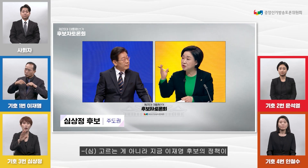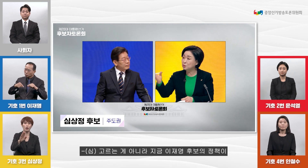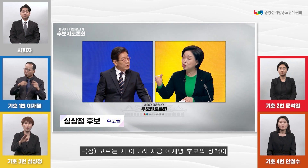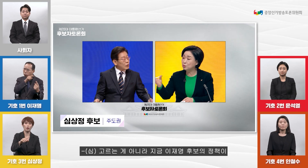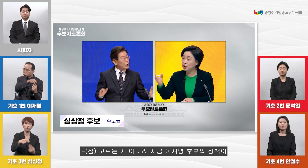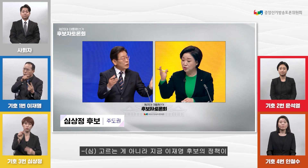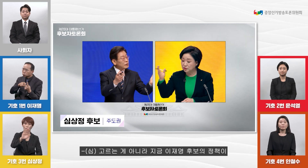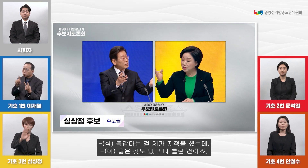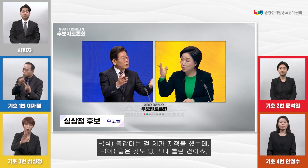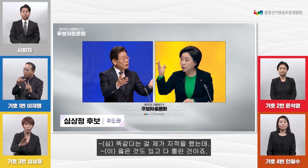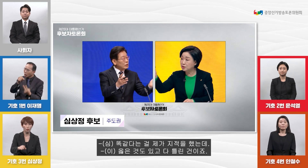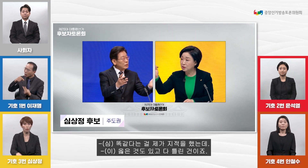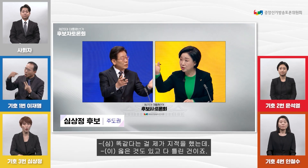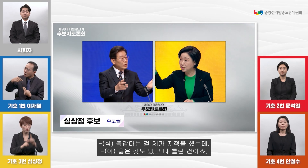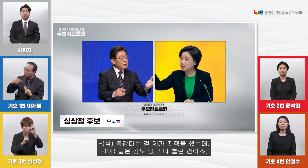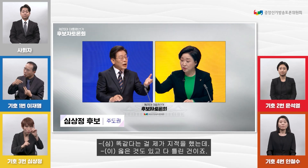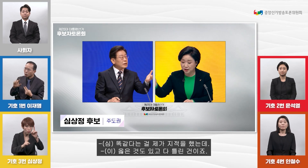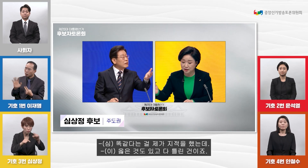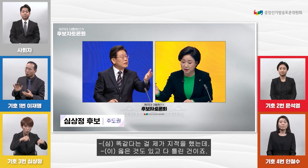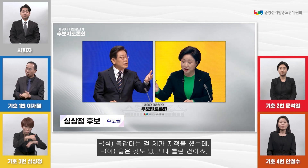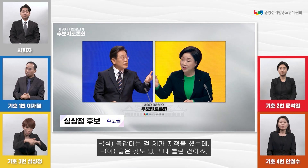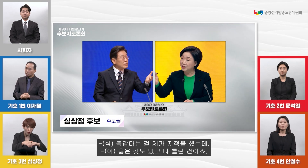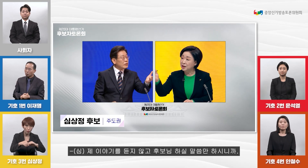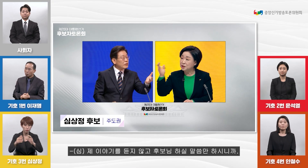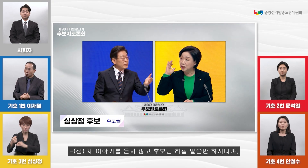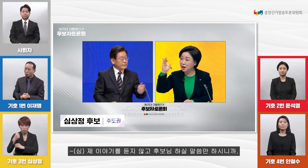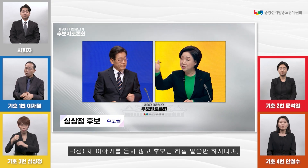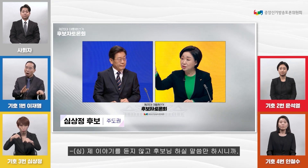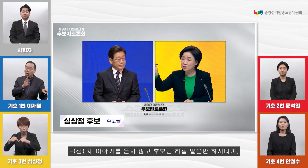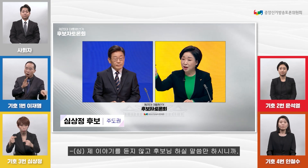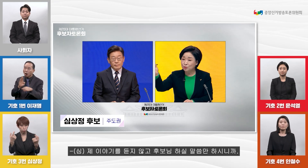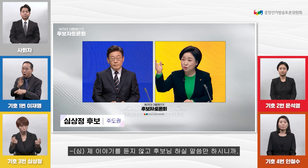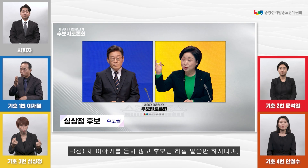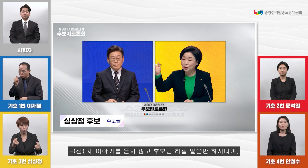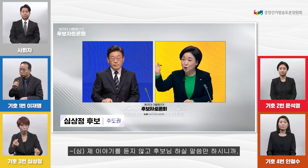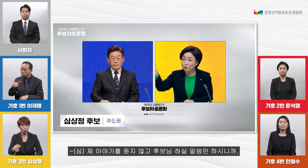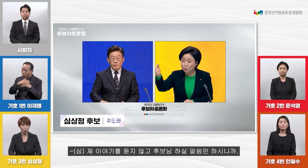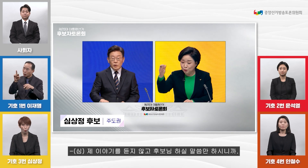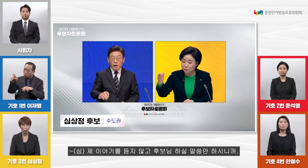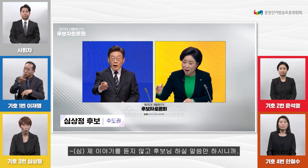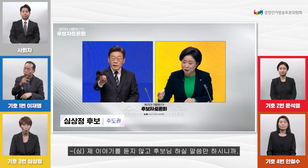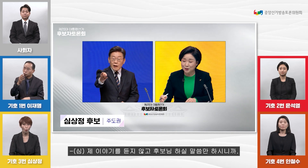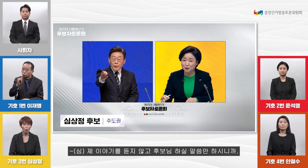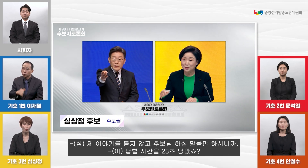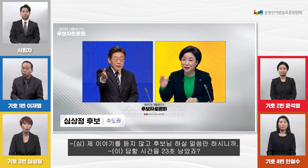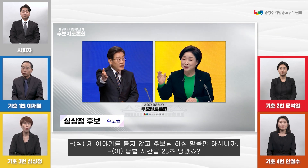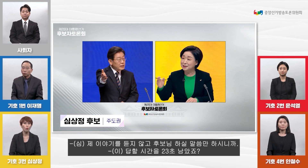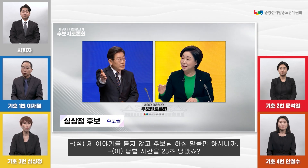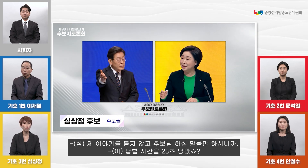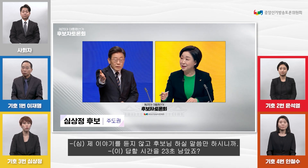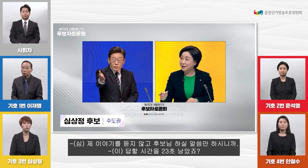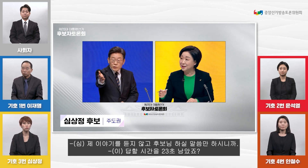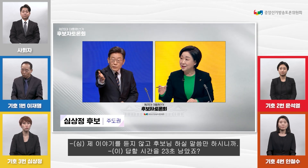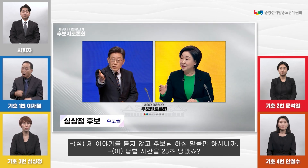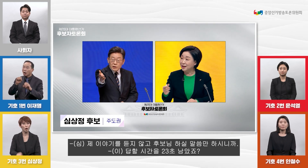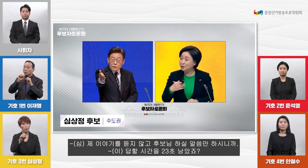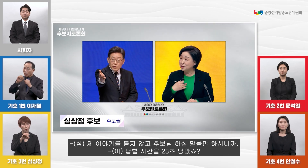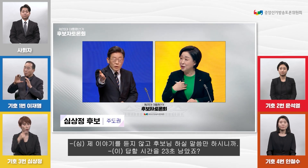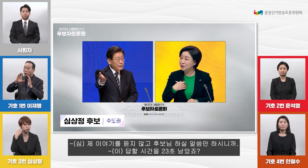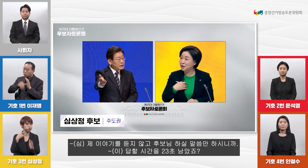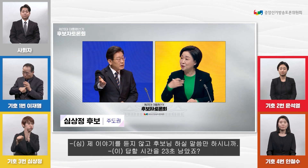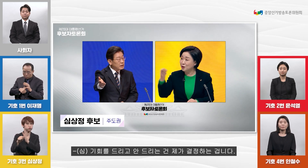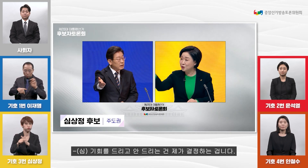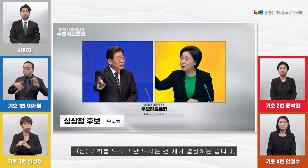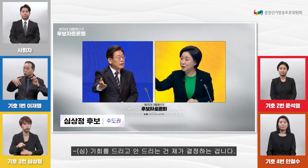지금 이재명 후보의 고르는 것도 정책이 있고, 똑같다는 걸 제가 아니, 지적을 다 틀린 건 했는데 아니죠. 제 얘기를 듣지 않고 후보님 하실 말씀만 하시니까 20분